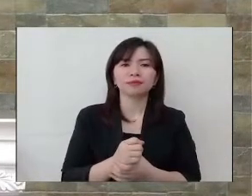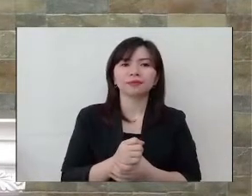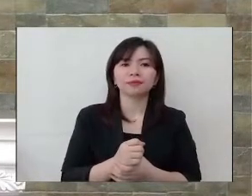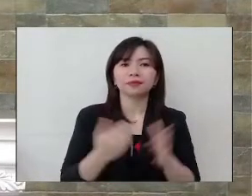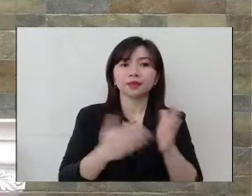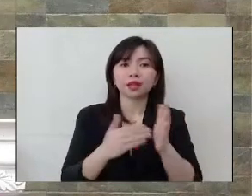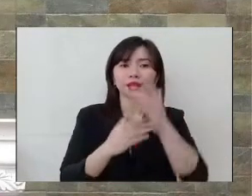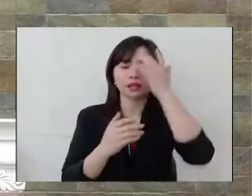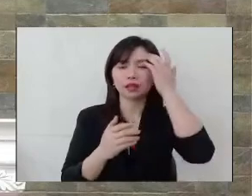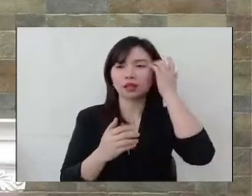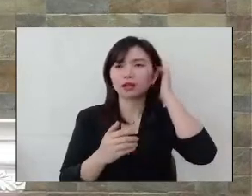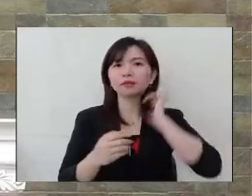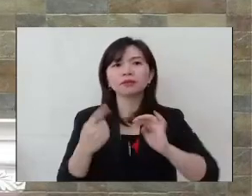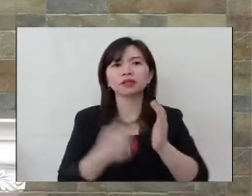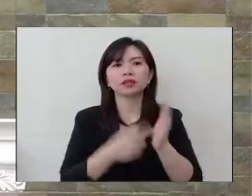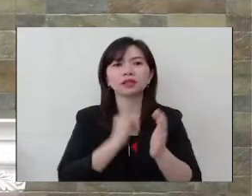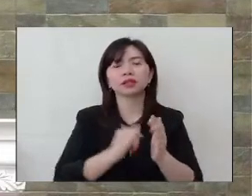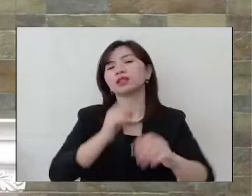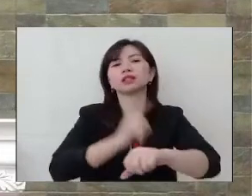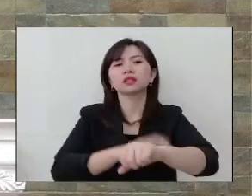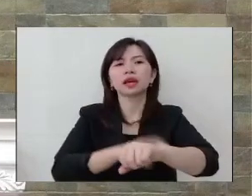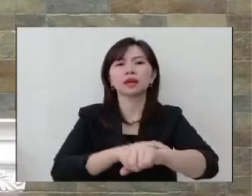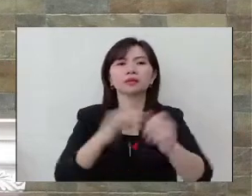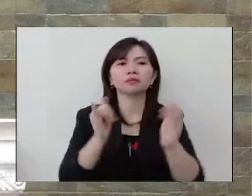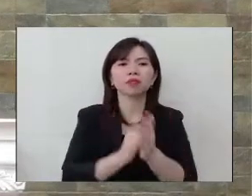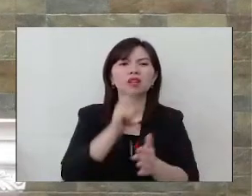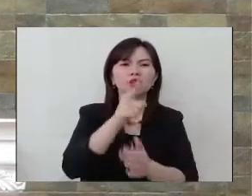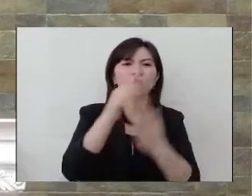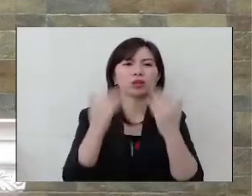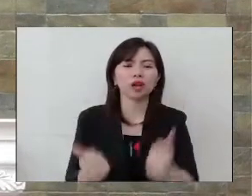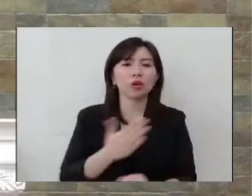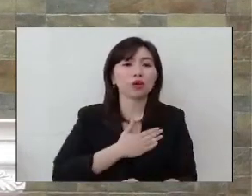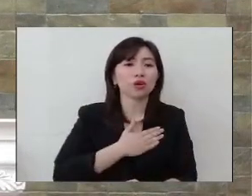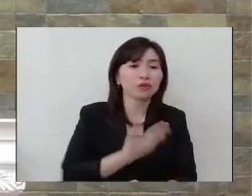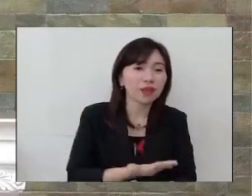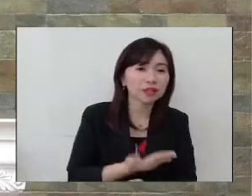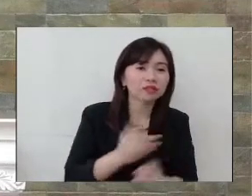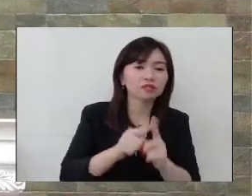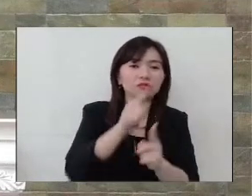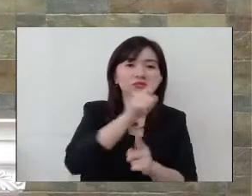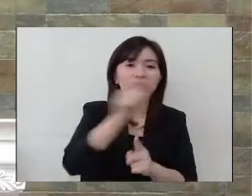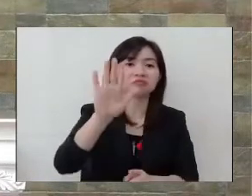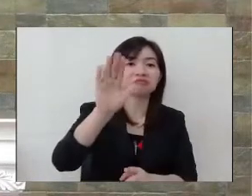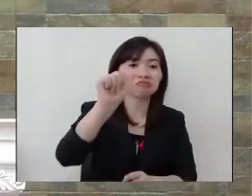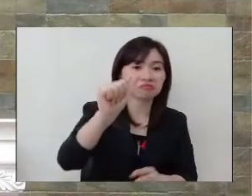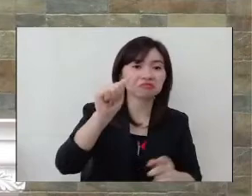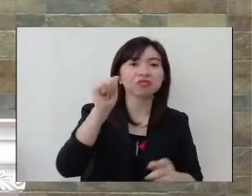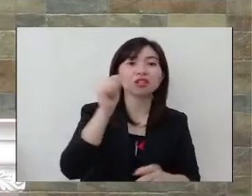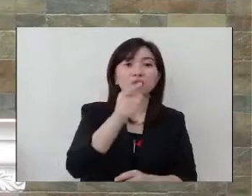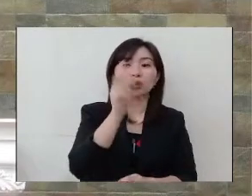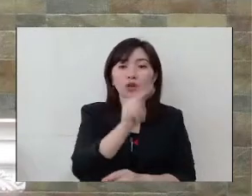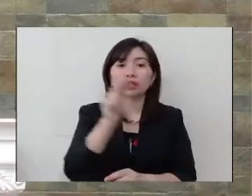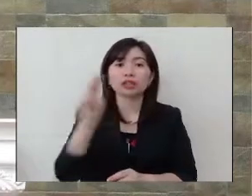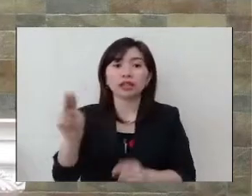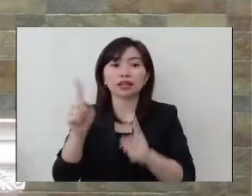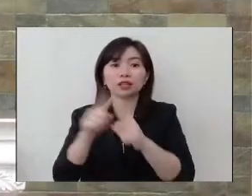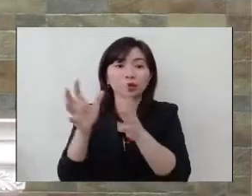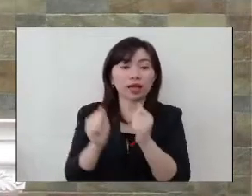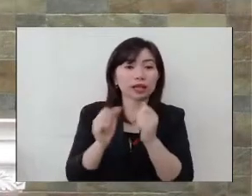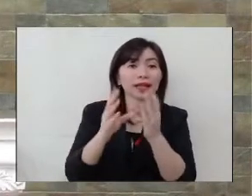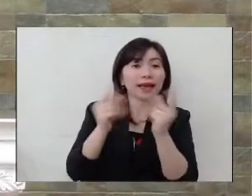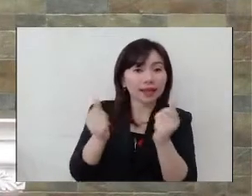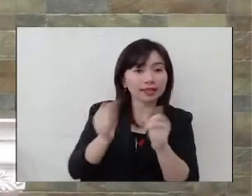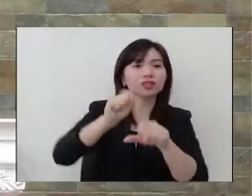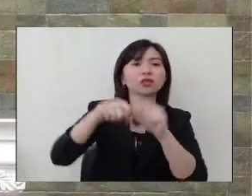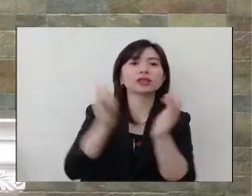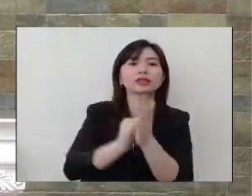yung oras na kung saan aaminin mo sa sarili mo na kailangan mong magamot upang mas lalo kang gamitin